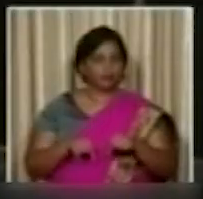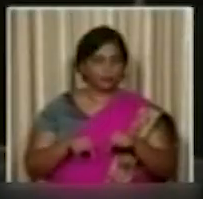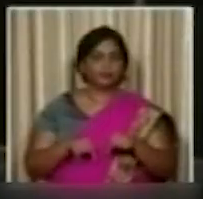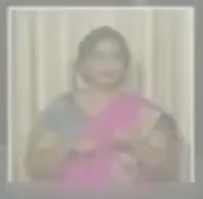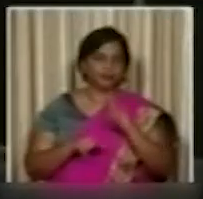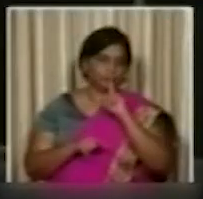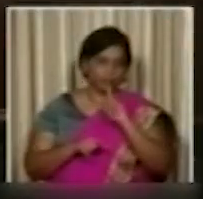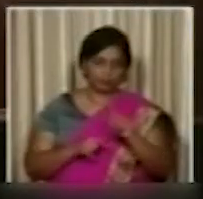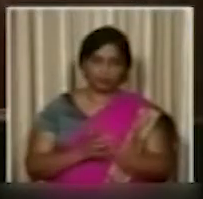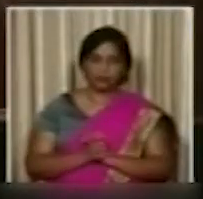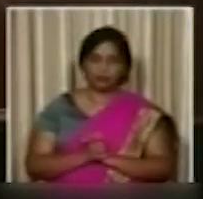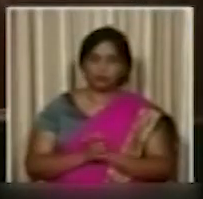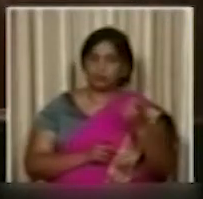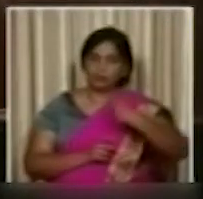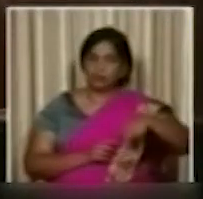அறிவிக்கின்றேன்.